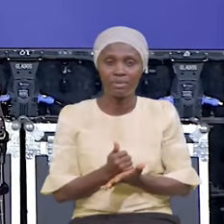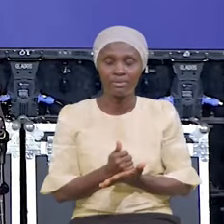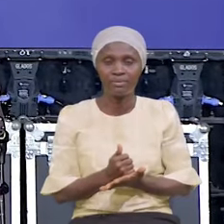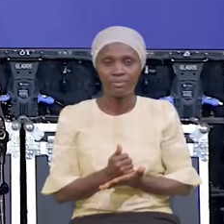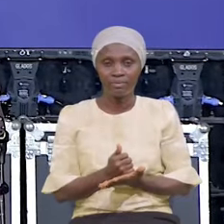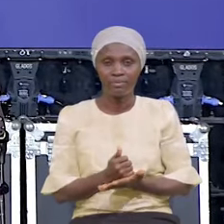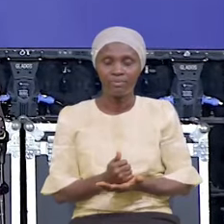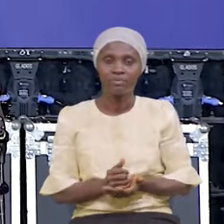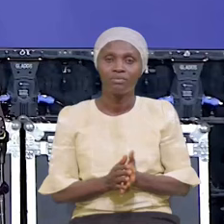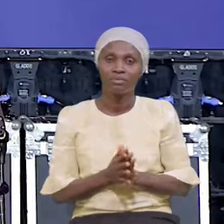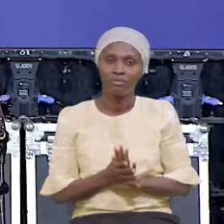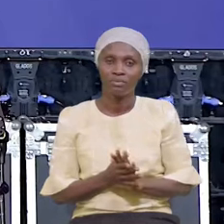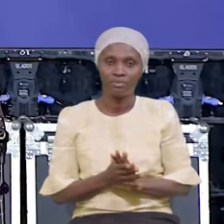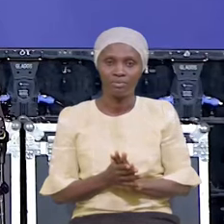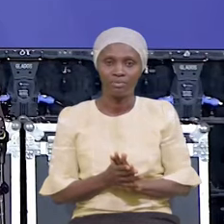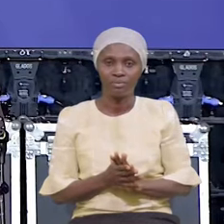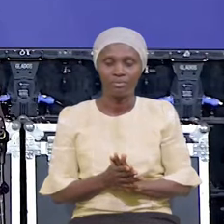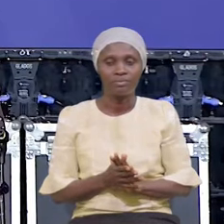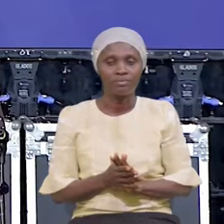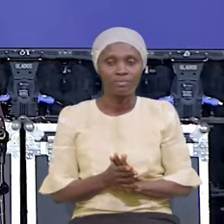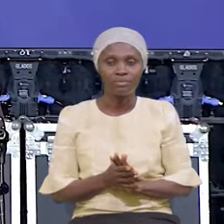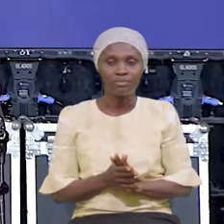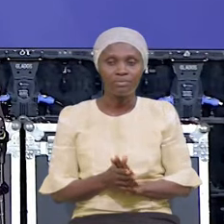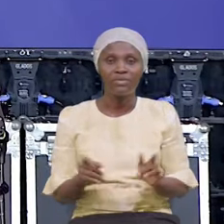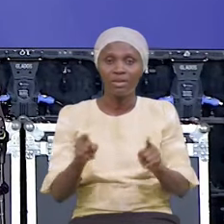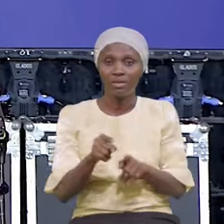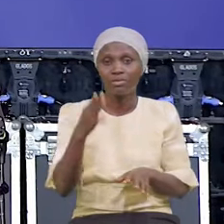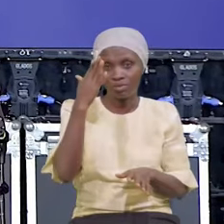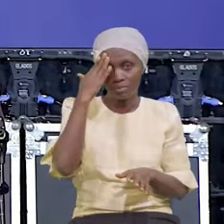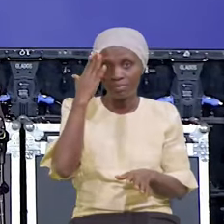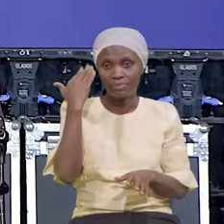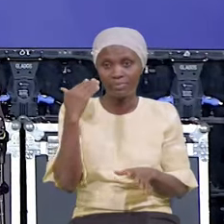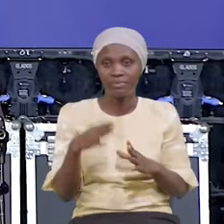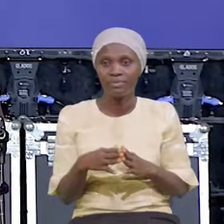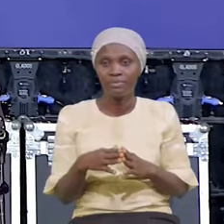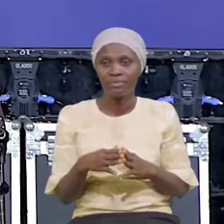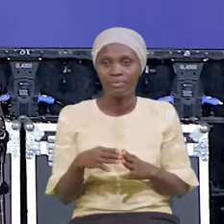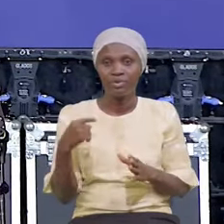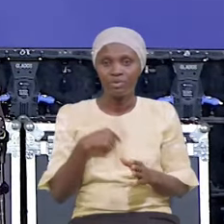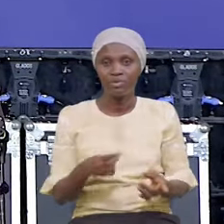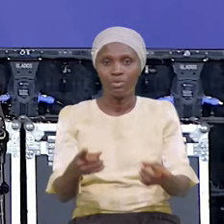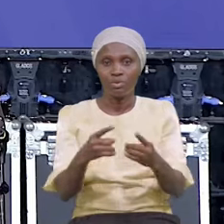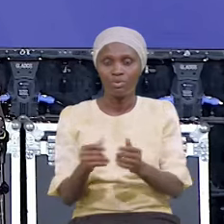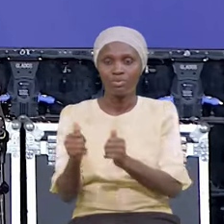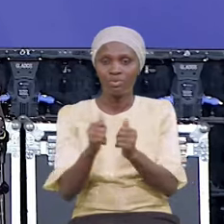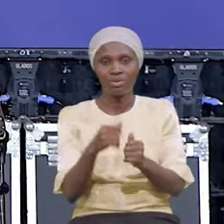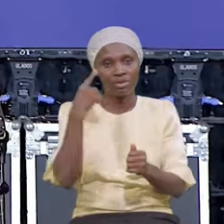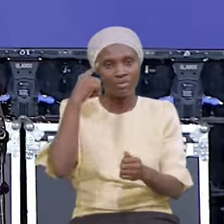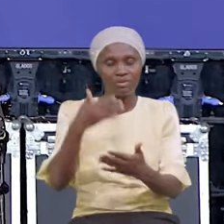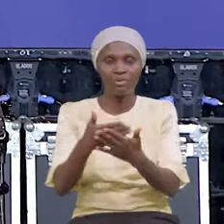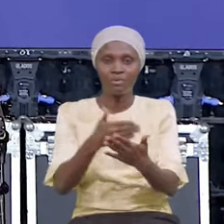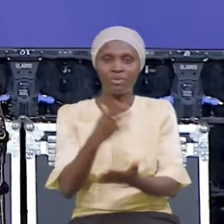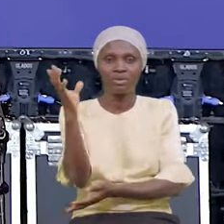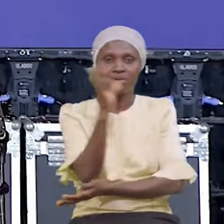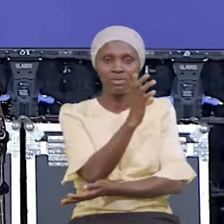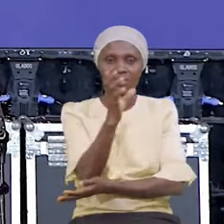నామములో ప్రార్థించుచున్నాము తండ్రి. As you know, మీందరికీ తెలుసు కదా, we come together for pre-Christmas